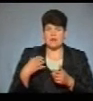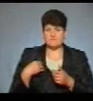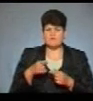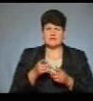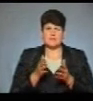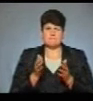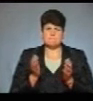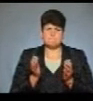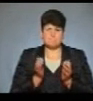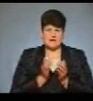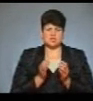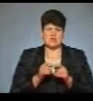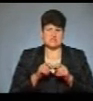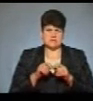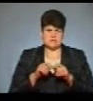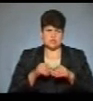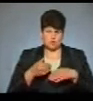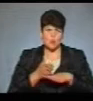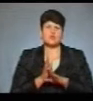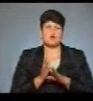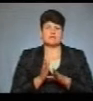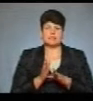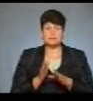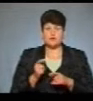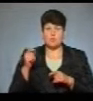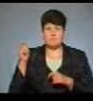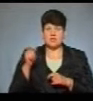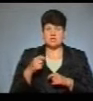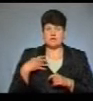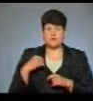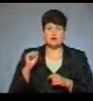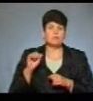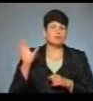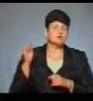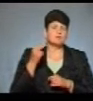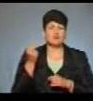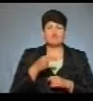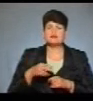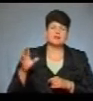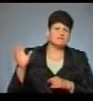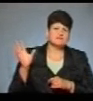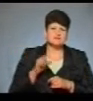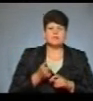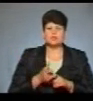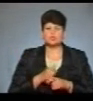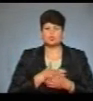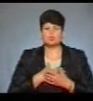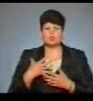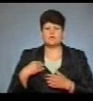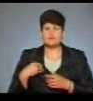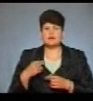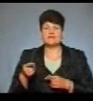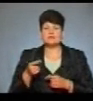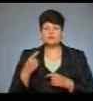менш зруйнований. І якщо ти приїжджаєш до Львова, ти можеш малювати все. Я дуже люблю Львів. А Тернопіль,